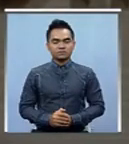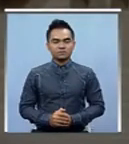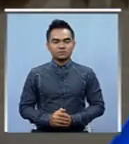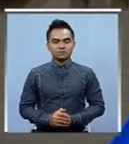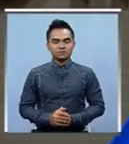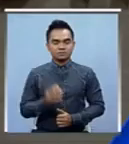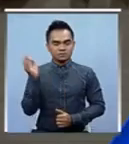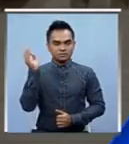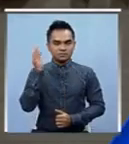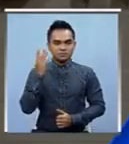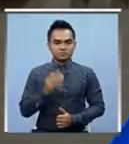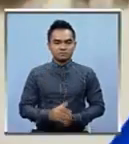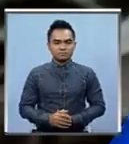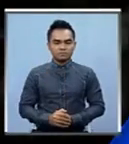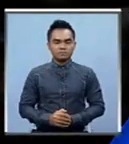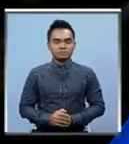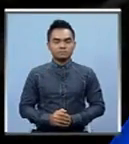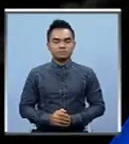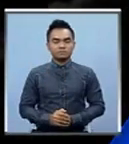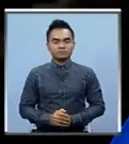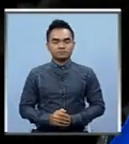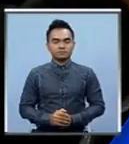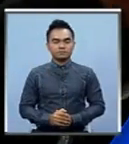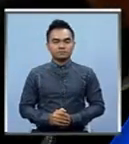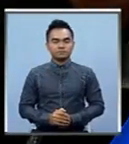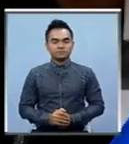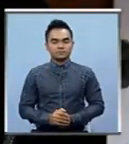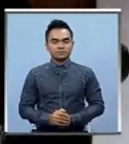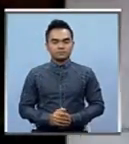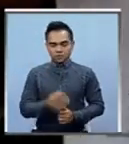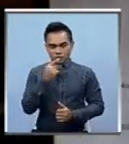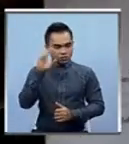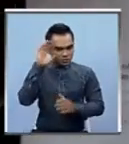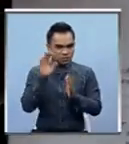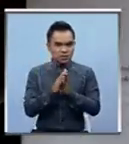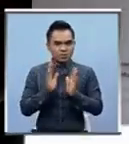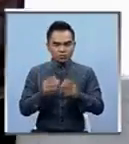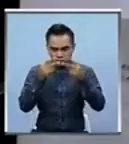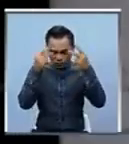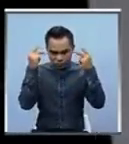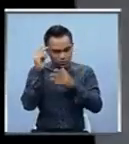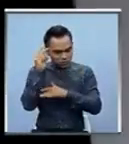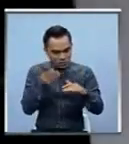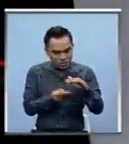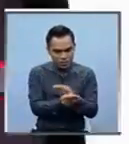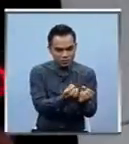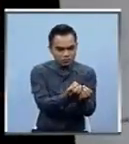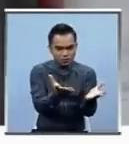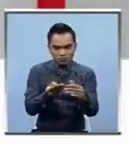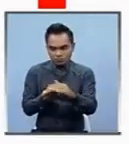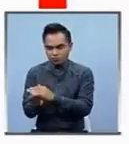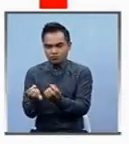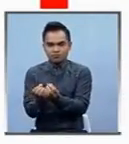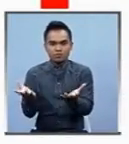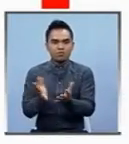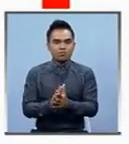าวสีดำเป็นขาวที่มีต้น นี่เป็นภาพของผู้ต้องหาในคดีลอบวางระเบิดบริเวณทางเชื่อมย่านศูนย์การค้าส